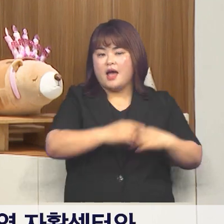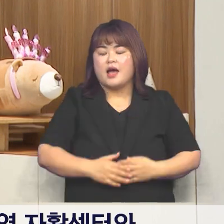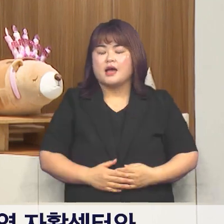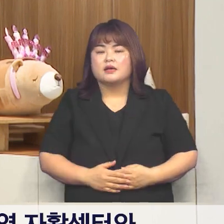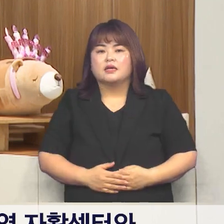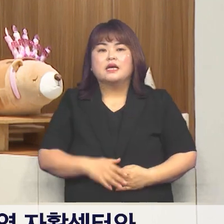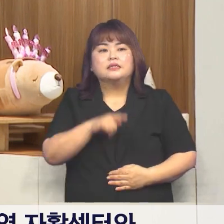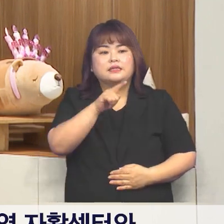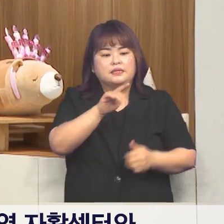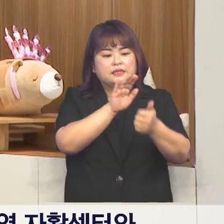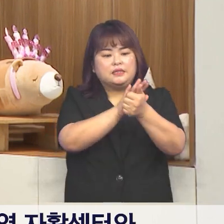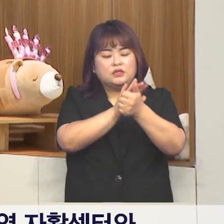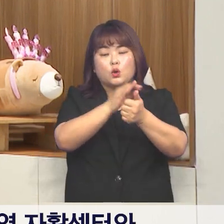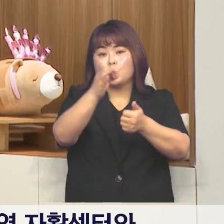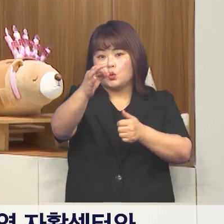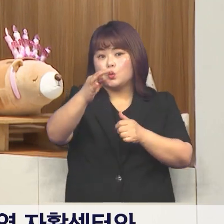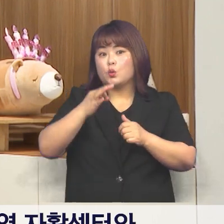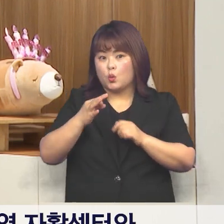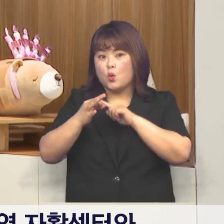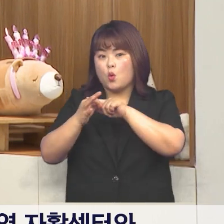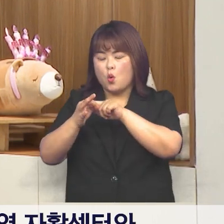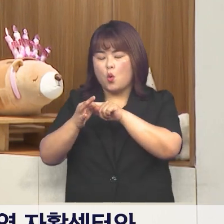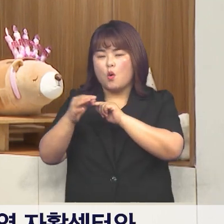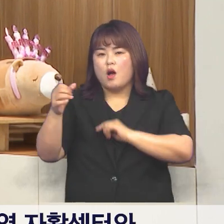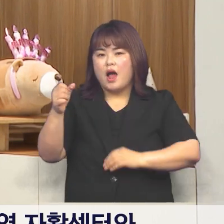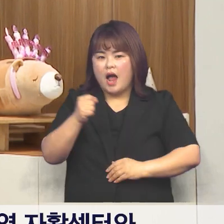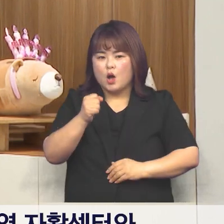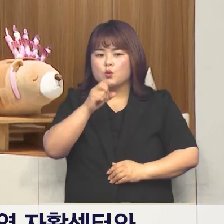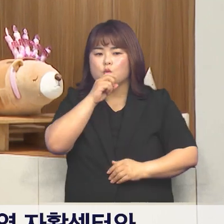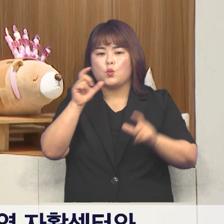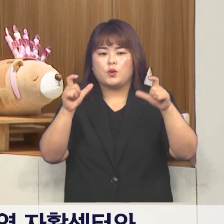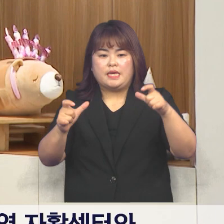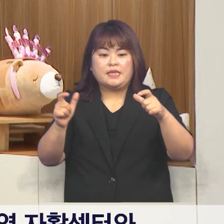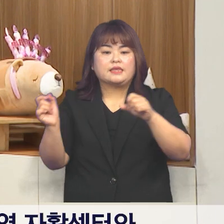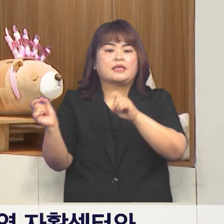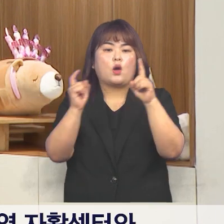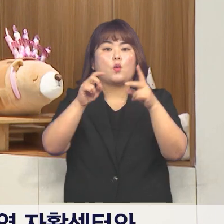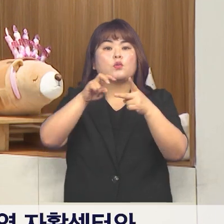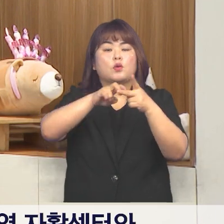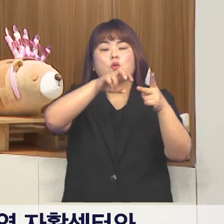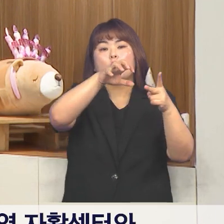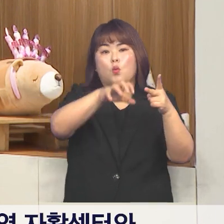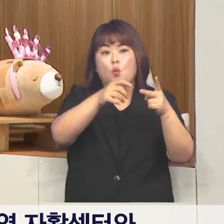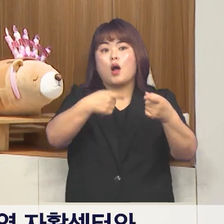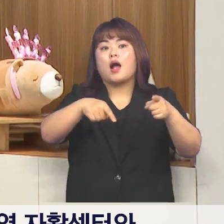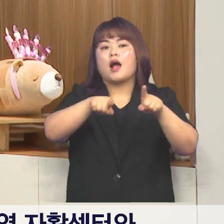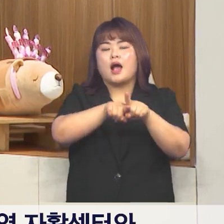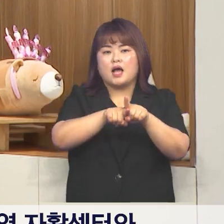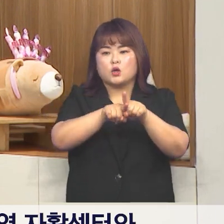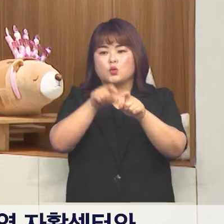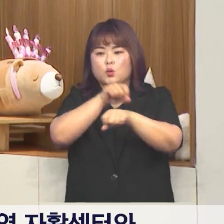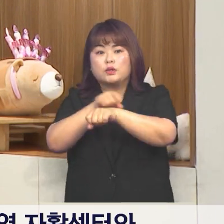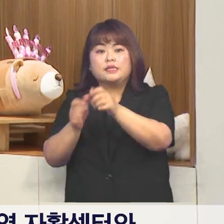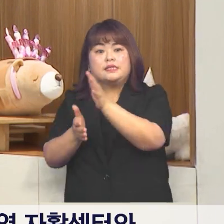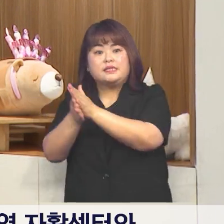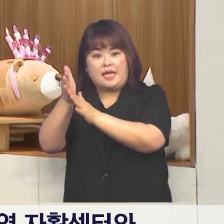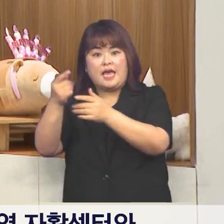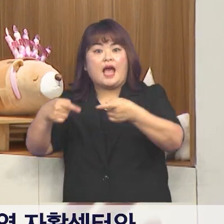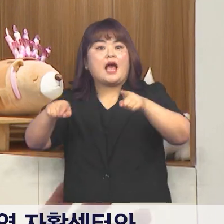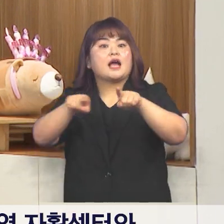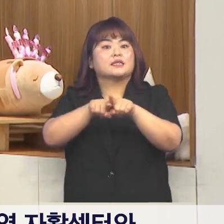지원된 금액을 가지고 우리 용인 지역자활센터와 용인특례시가